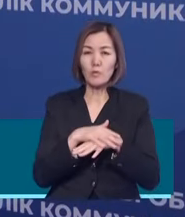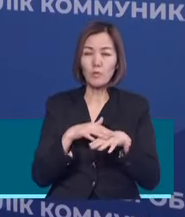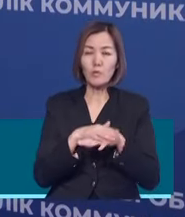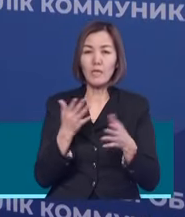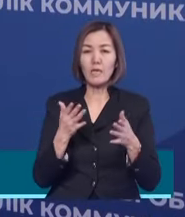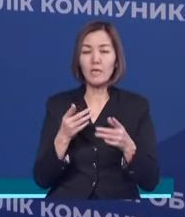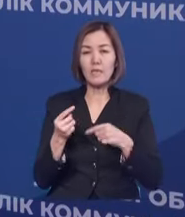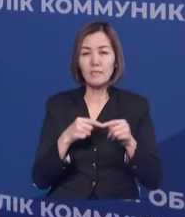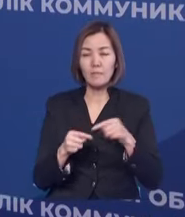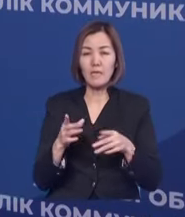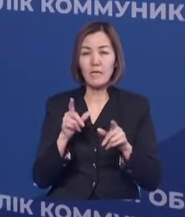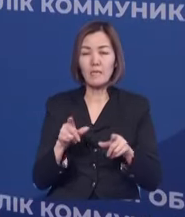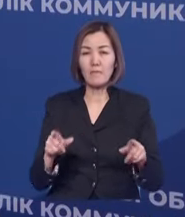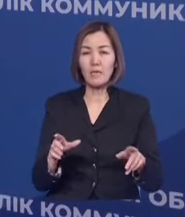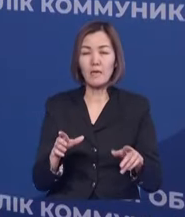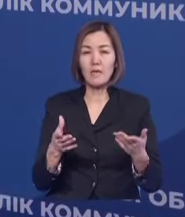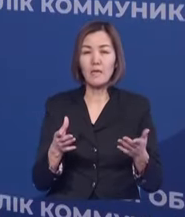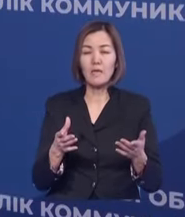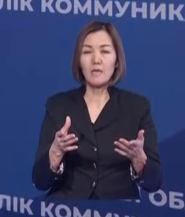одан кейін кәсіпкерлерімізге мынау